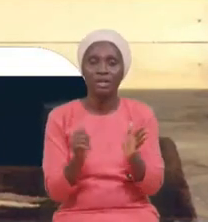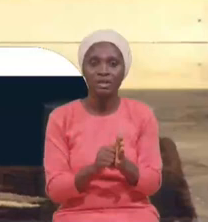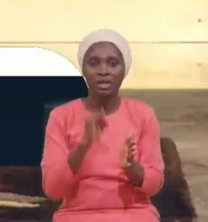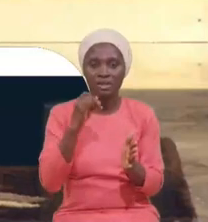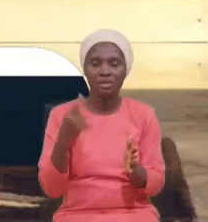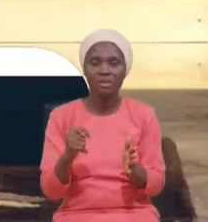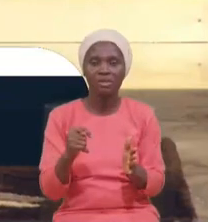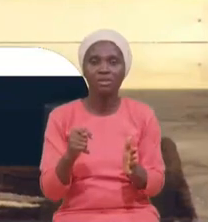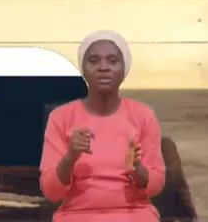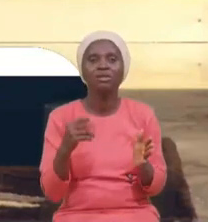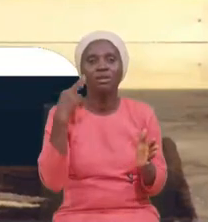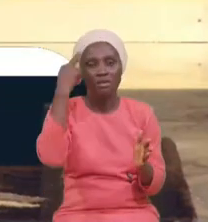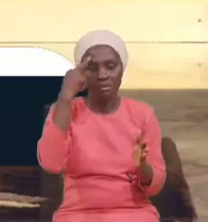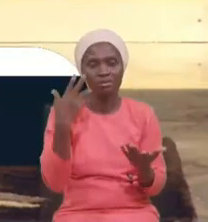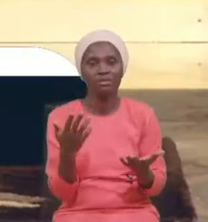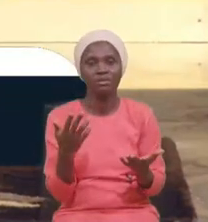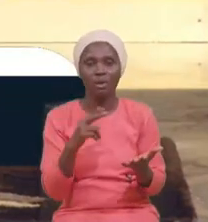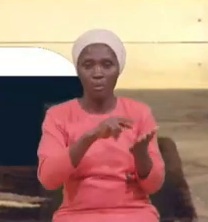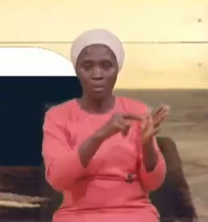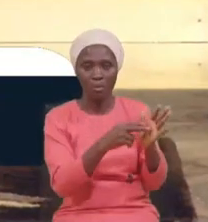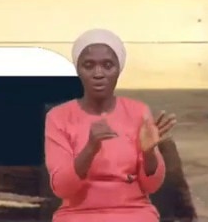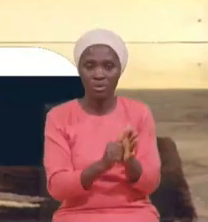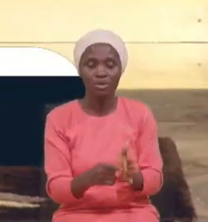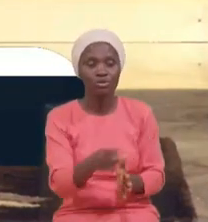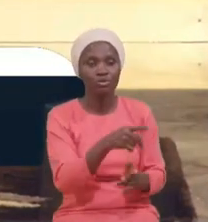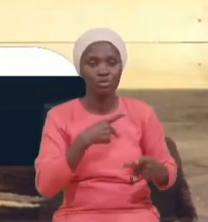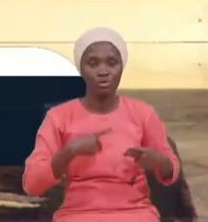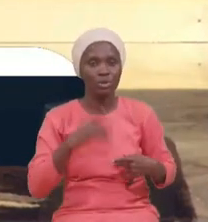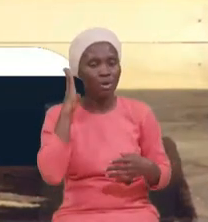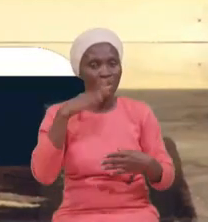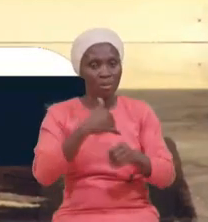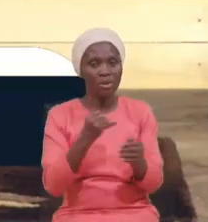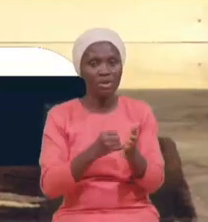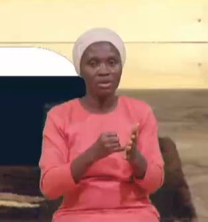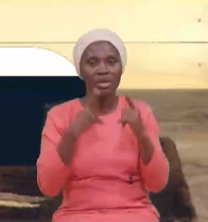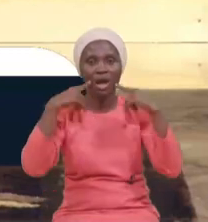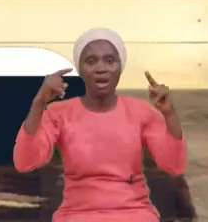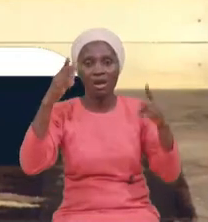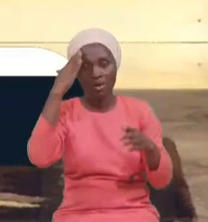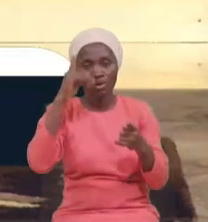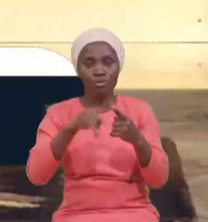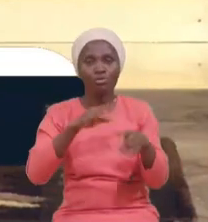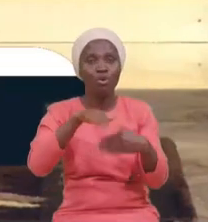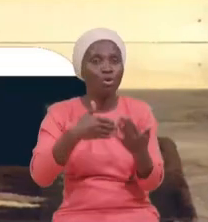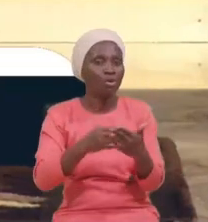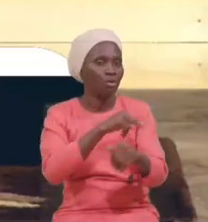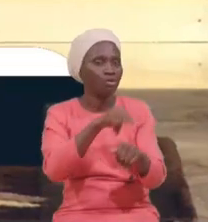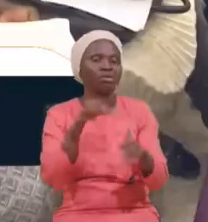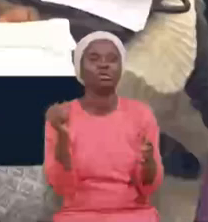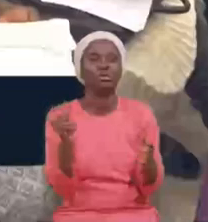C'est l'objectif que ces sacrificateurs le fassent connaître au reste de la